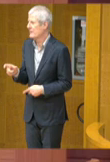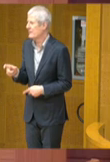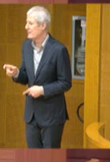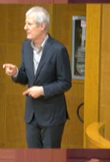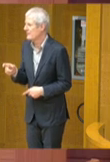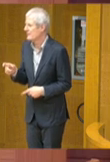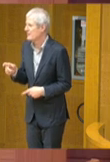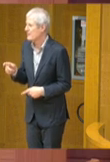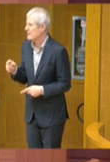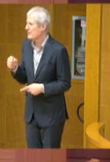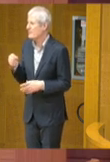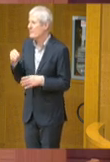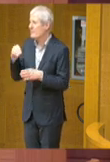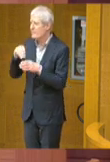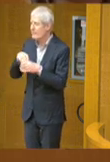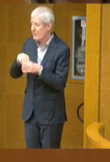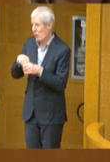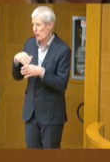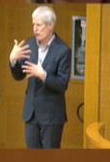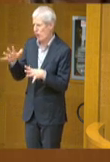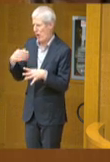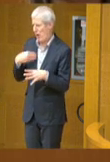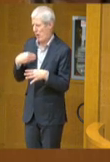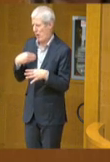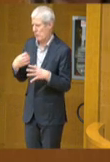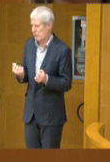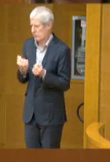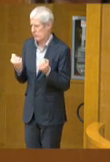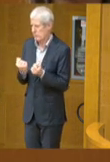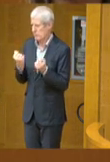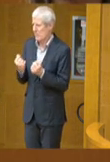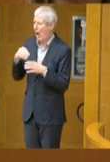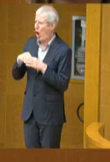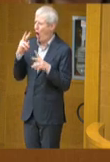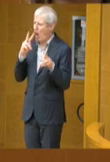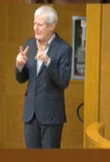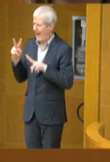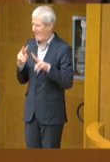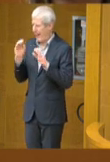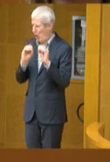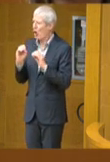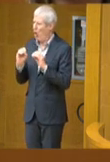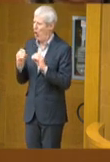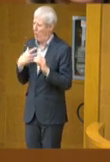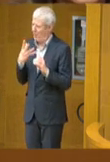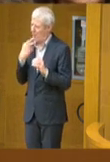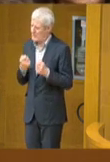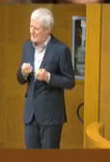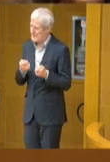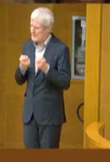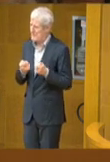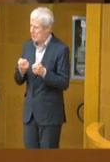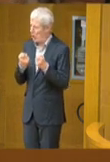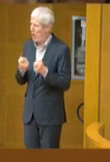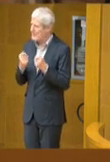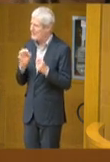promotore all'interno degli osservatori, nello stimolare questa possibilità che poi si è